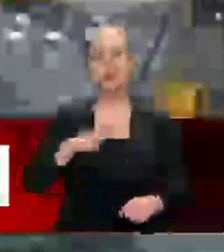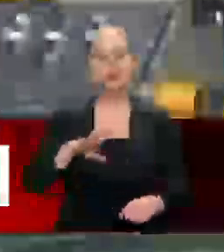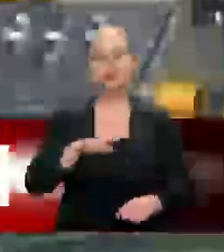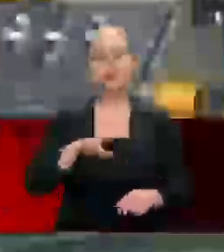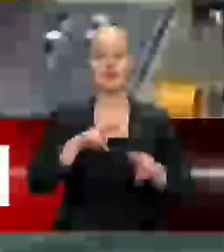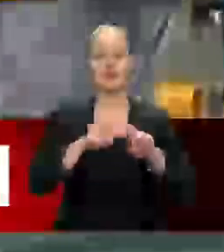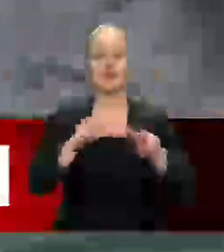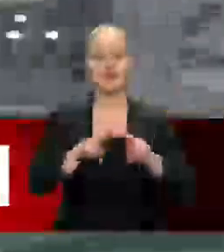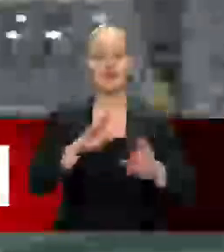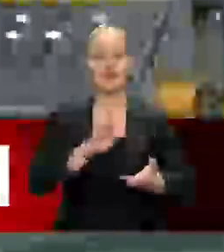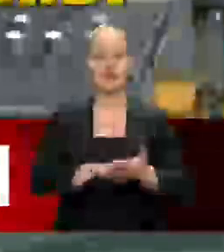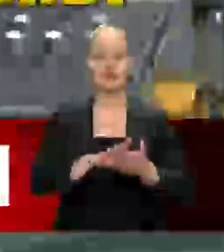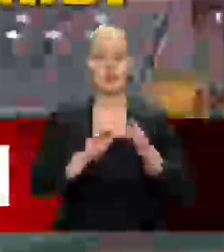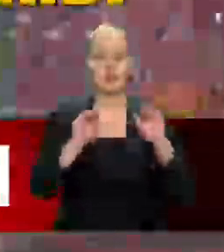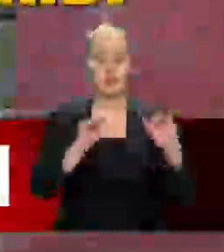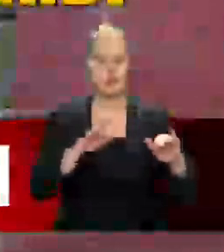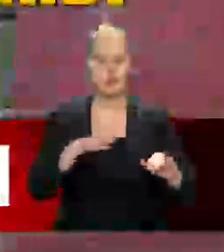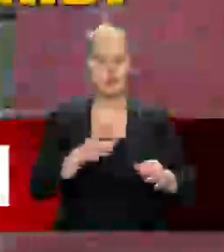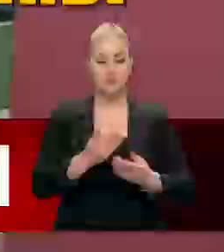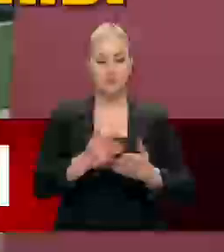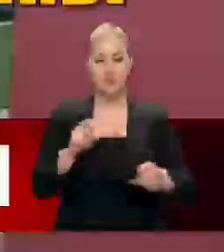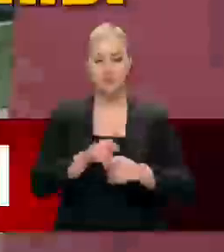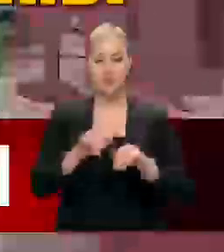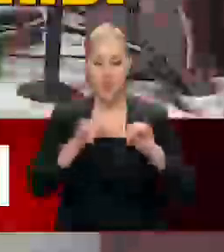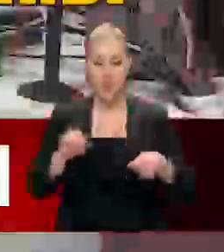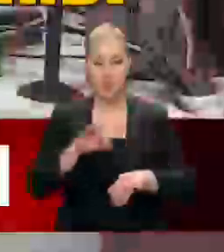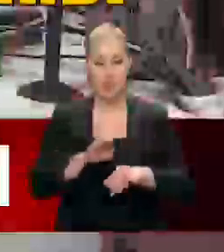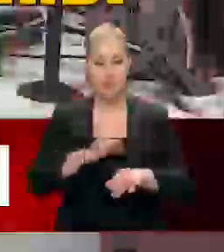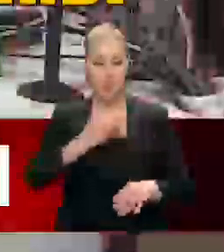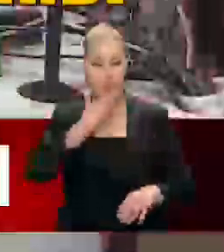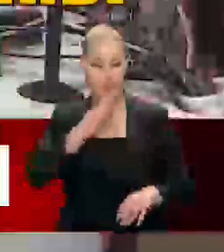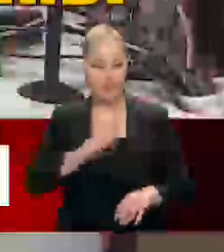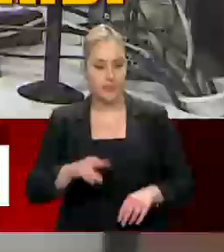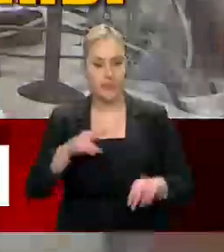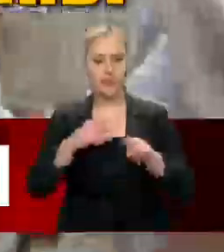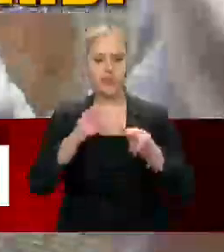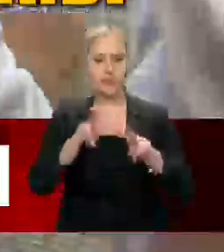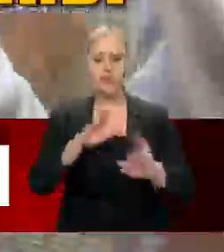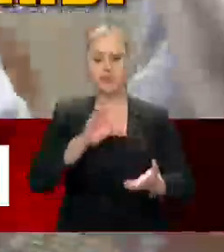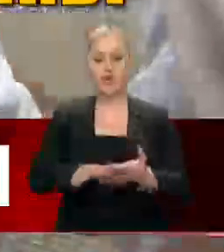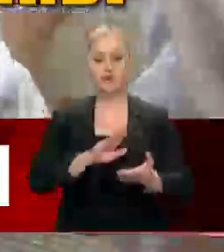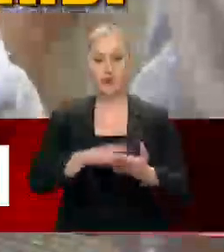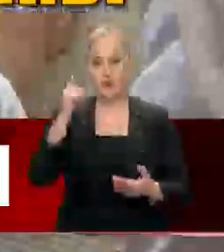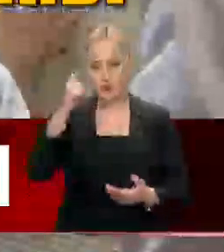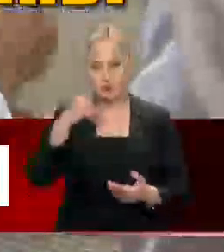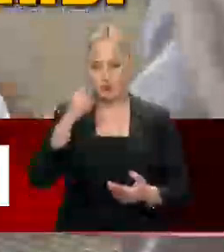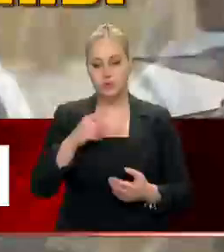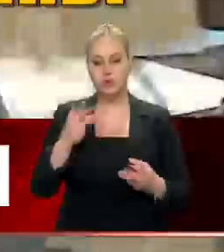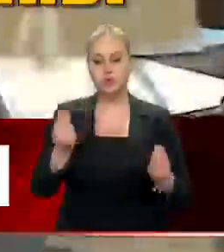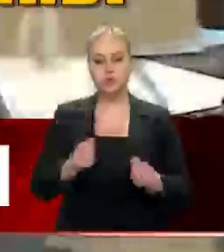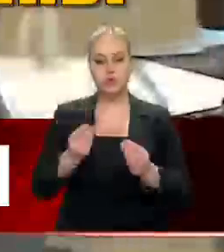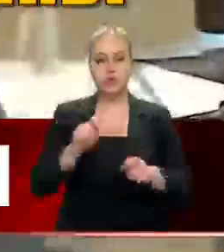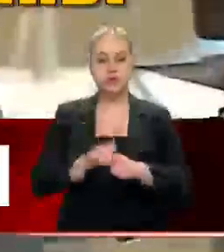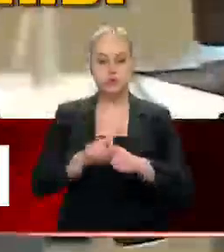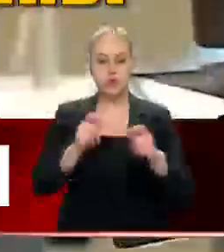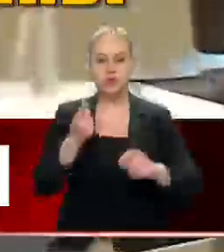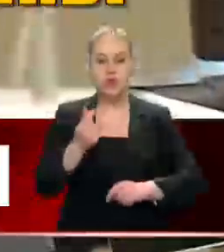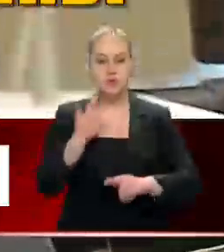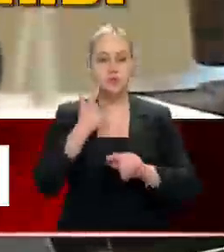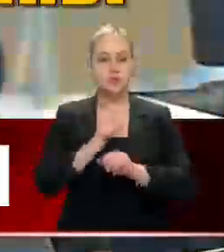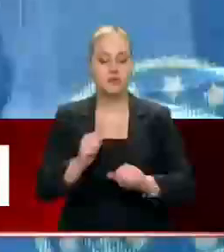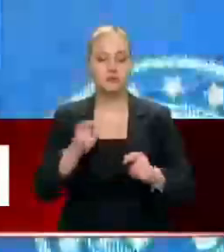tazminatı desteği onlarca çalışanın aynı anda emekliye ayrılması ödenecek kıdem tazminatları nedeniyle özellikle küçük İşletmeleri finansal